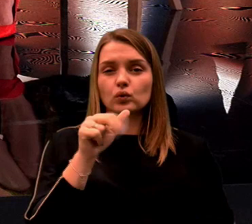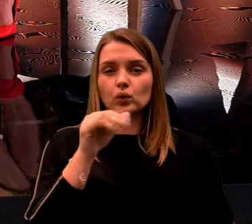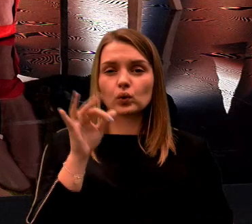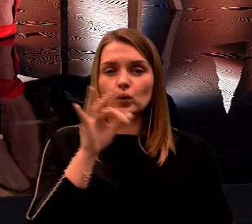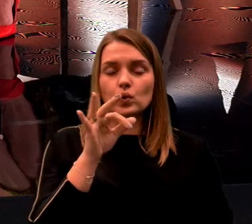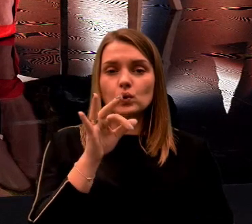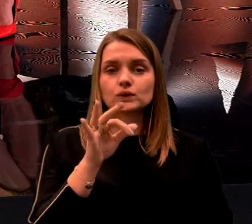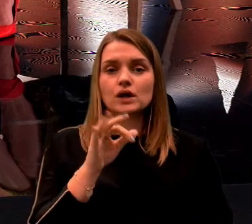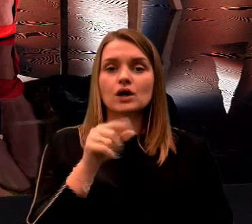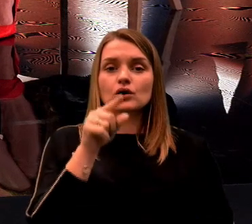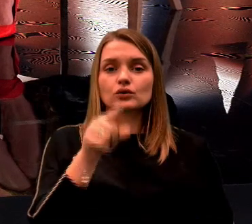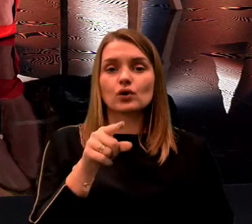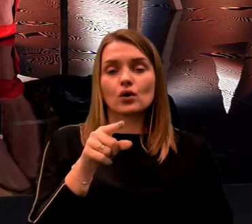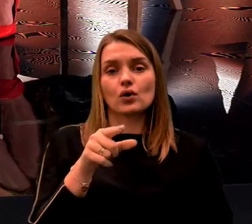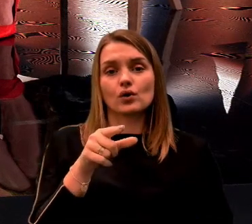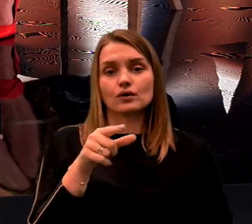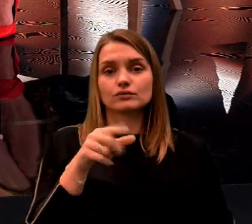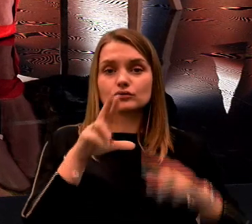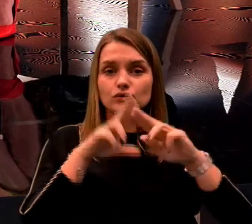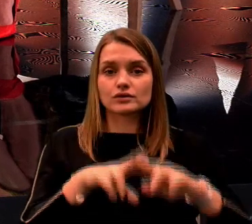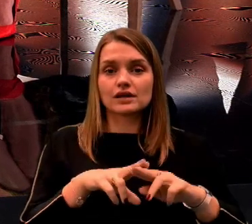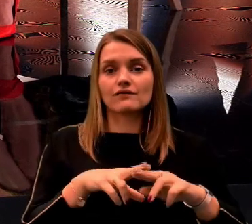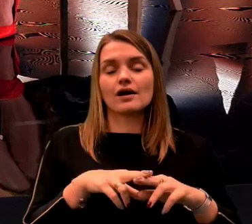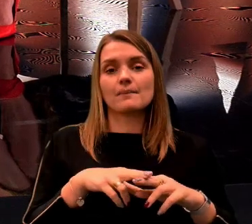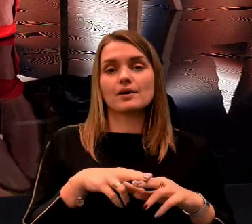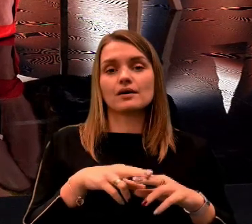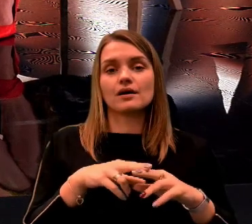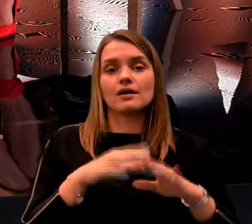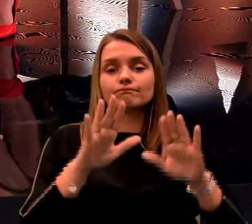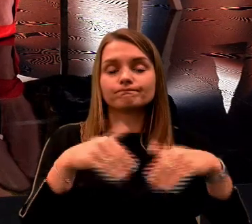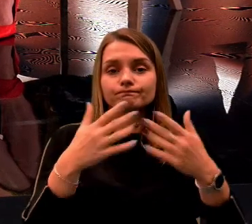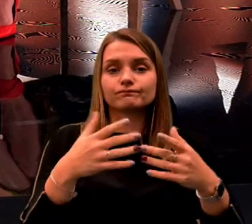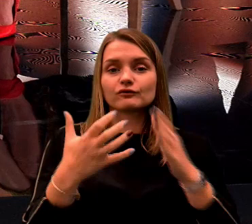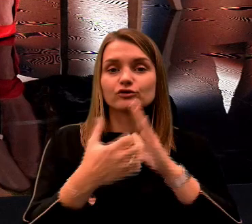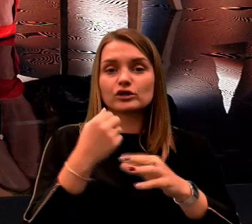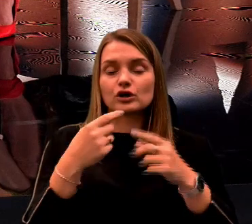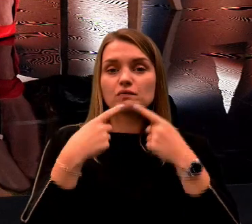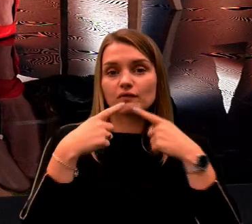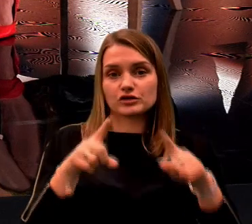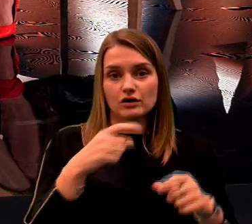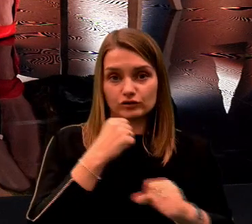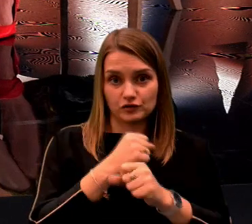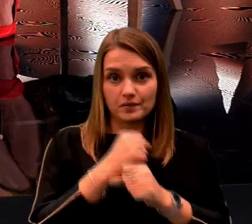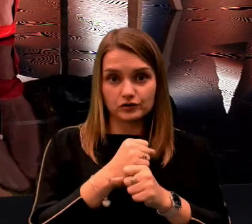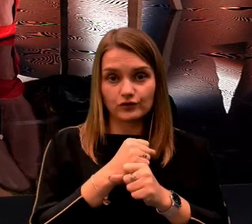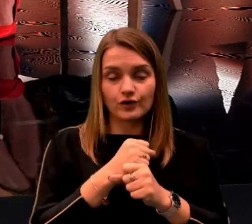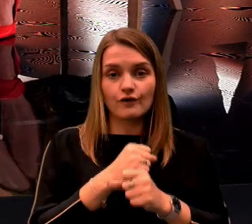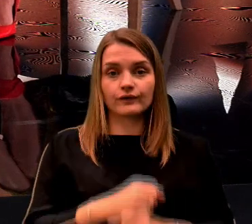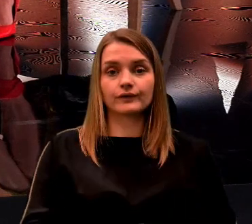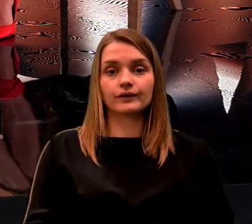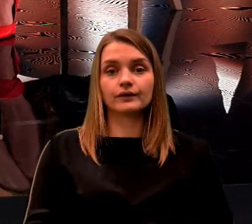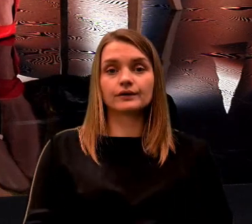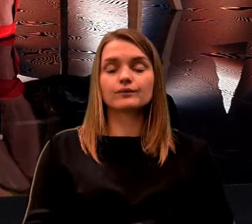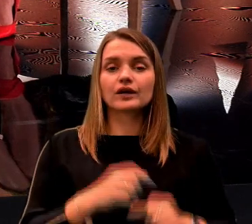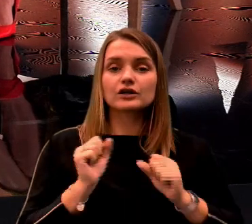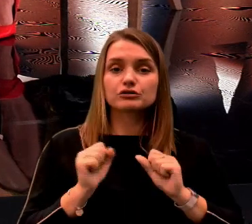moim pojęciu to jest właśnie to, że zostawiamy coraz więcej odpowiedzialności pracownikom, samemu tylko nadając kierunek działaniu